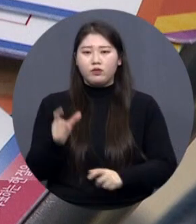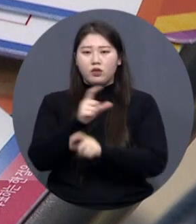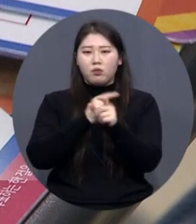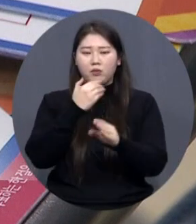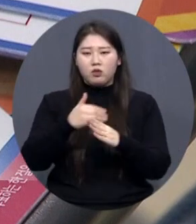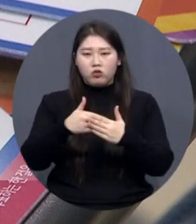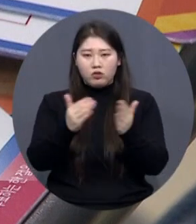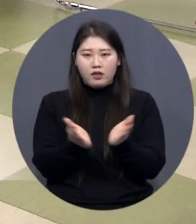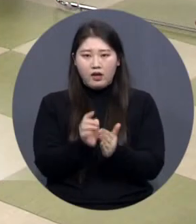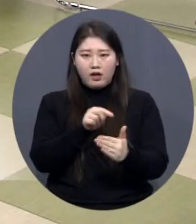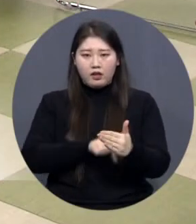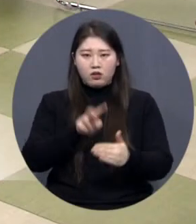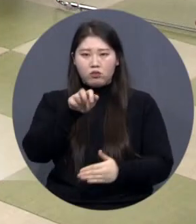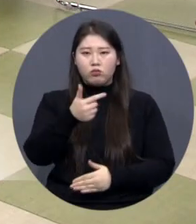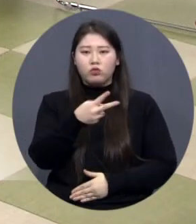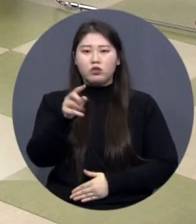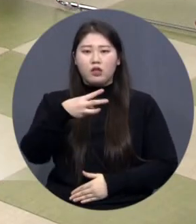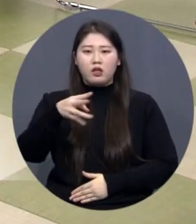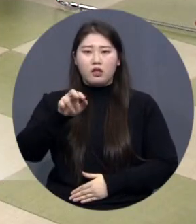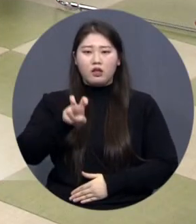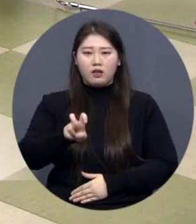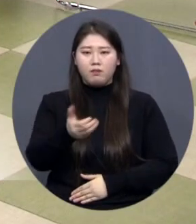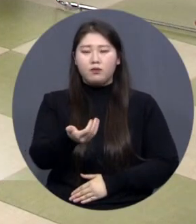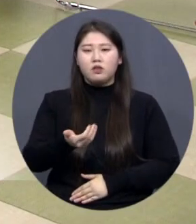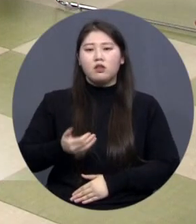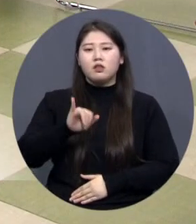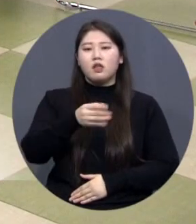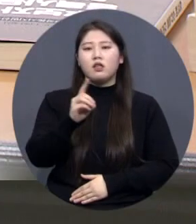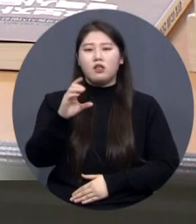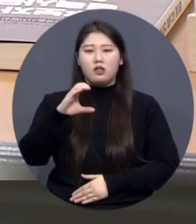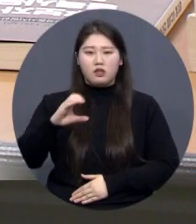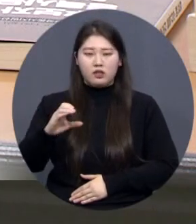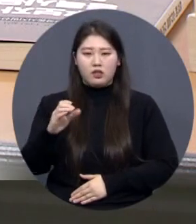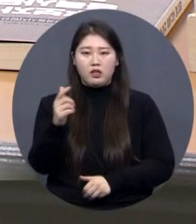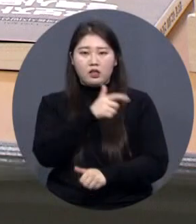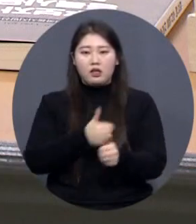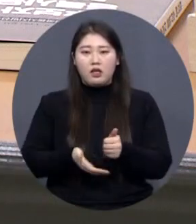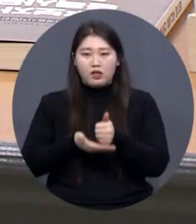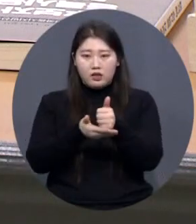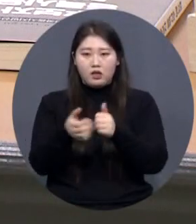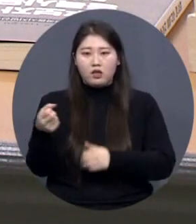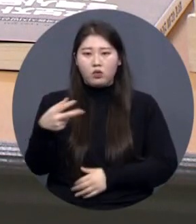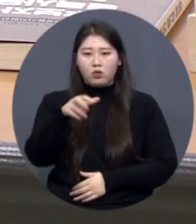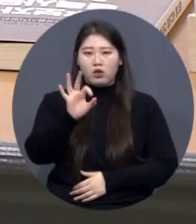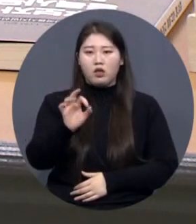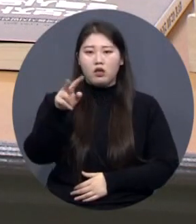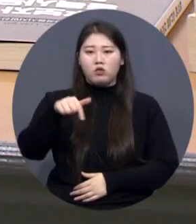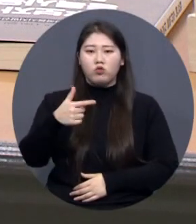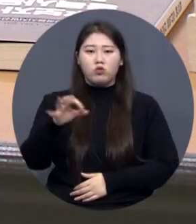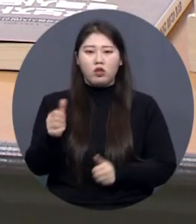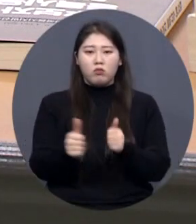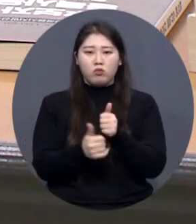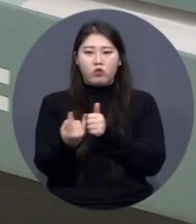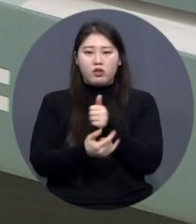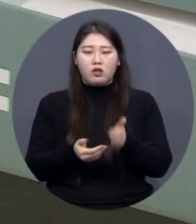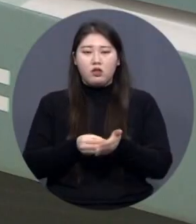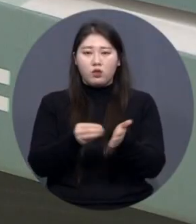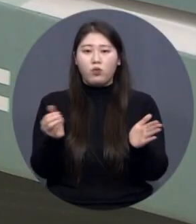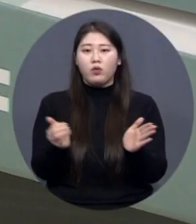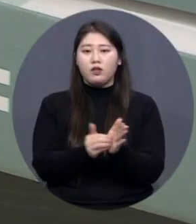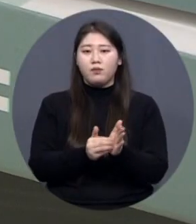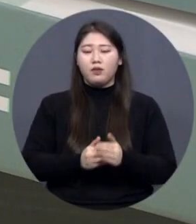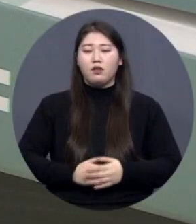민주당에선 문대림 전 JDC 이사장이 정의당에 강순화 제주도당 부위원장이 등록을